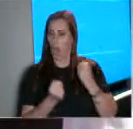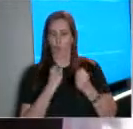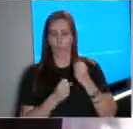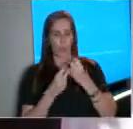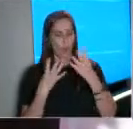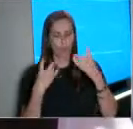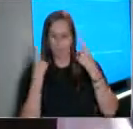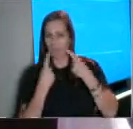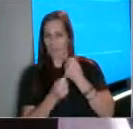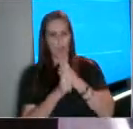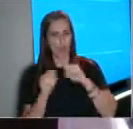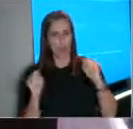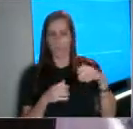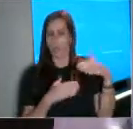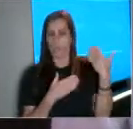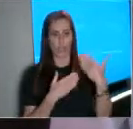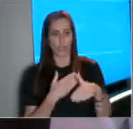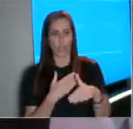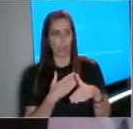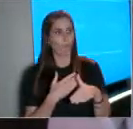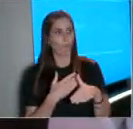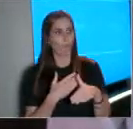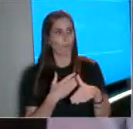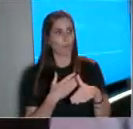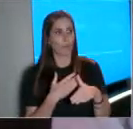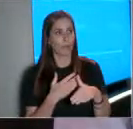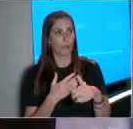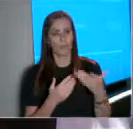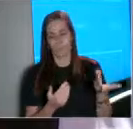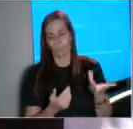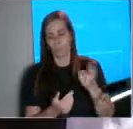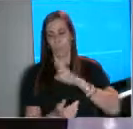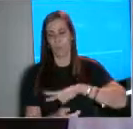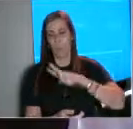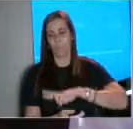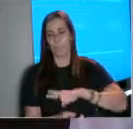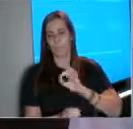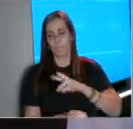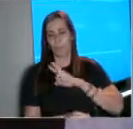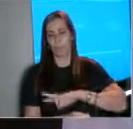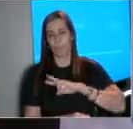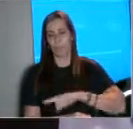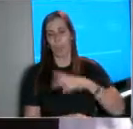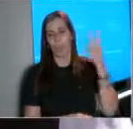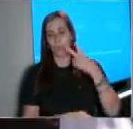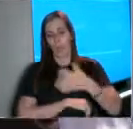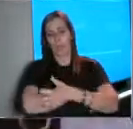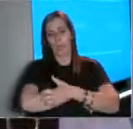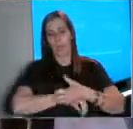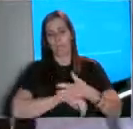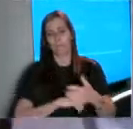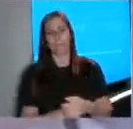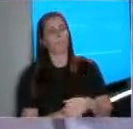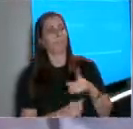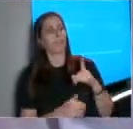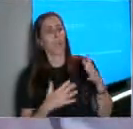משנה אם זה חרדי, חילוני. בסופו של דבר, הם אוכלים אותה. מוכלים אותה, וכמובן העניים.